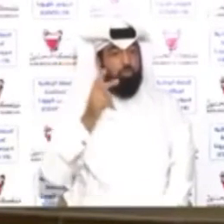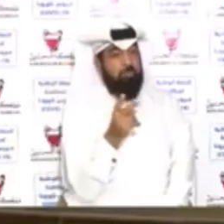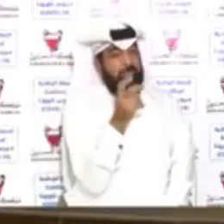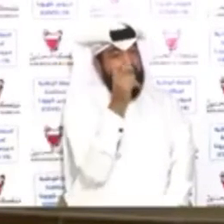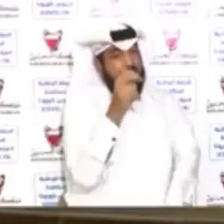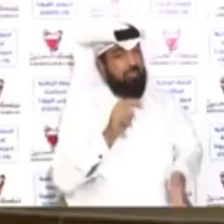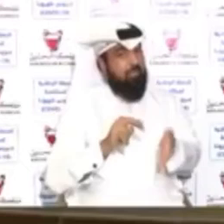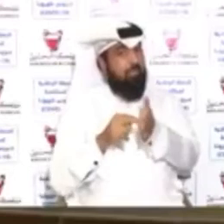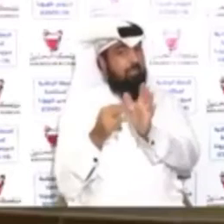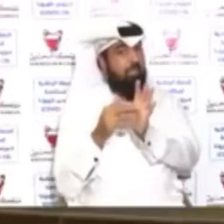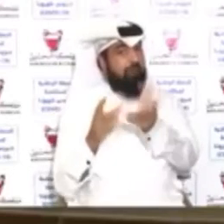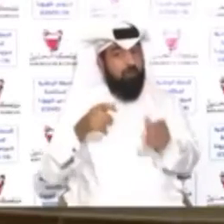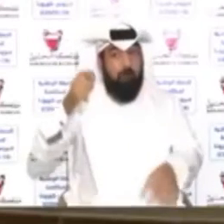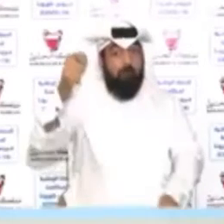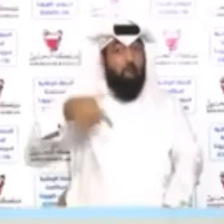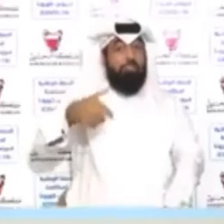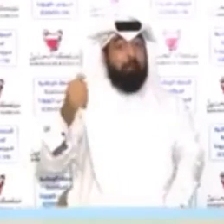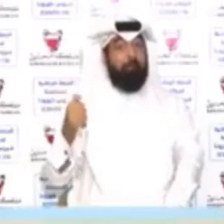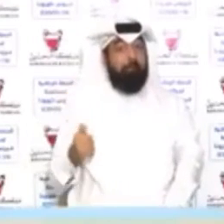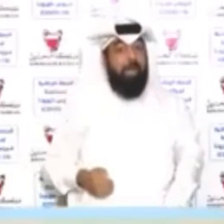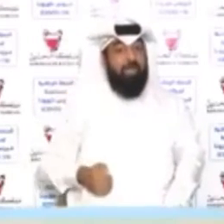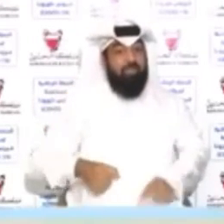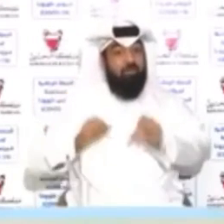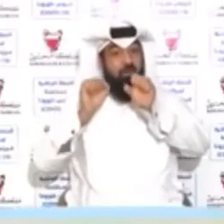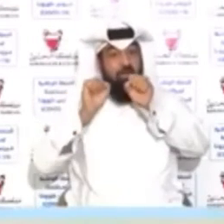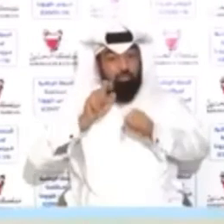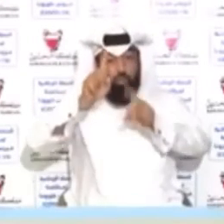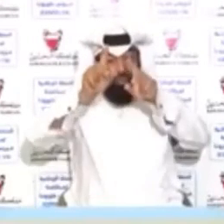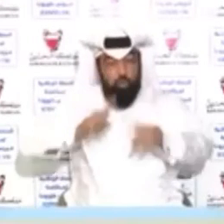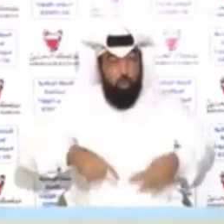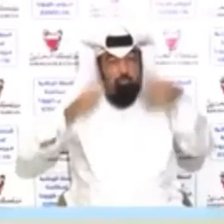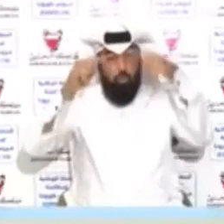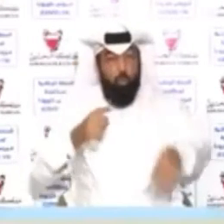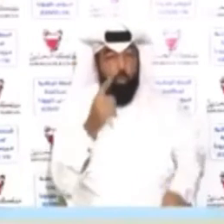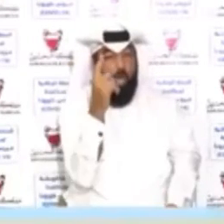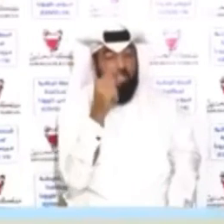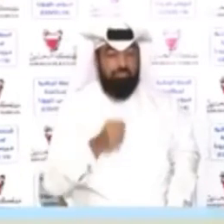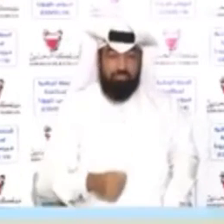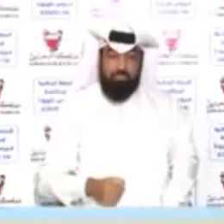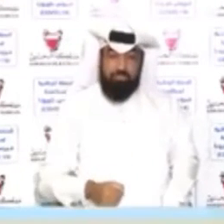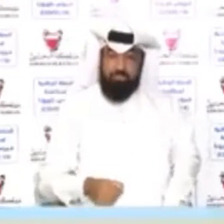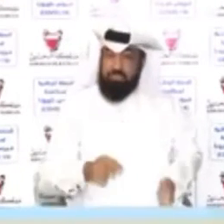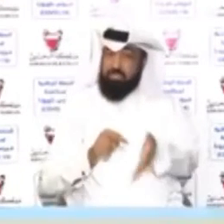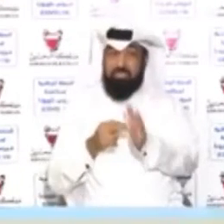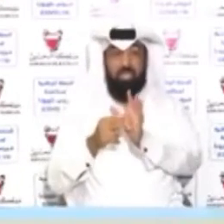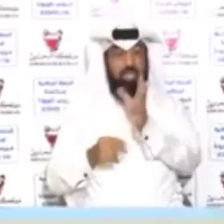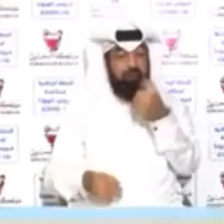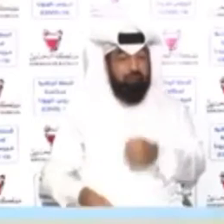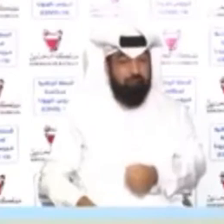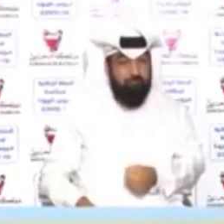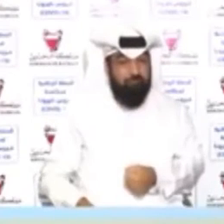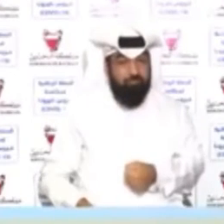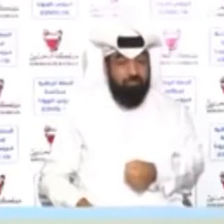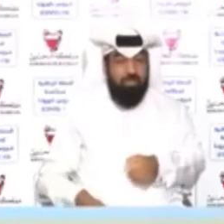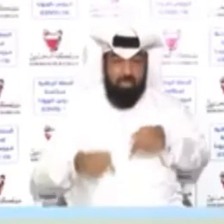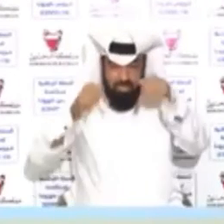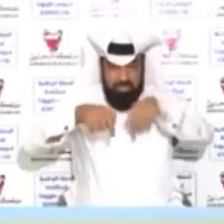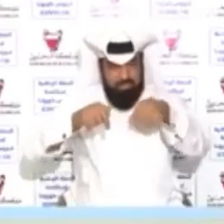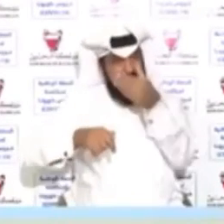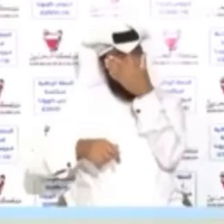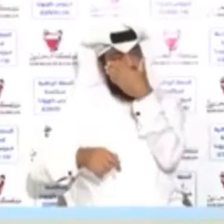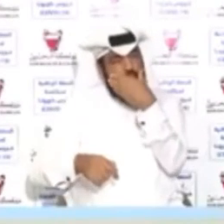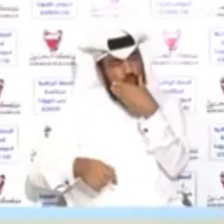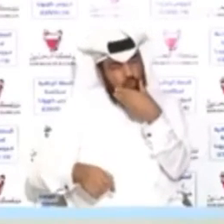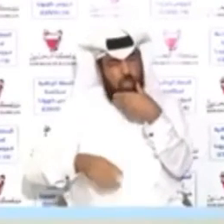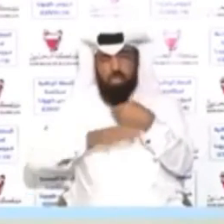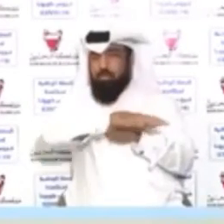يعني المواطنين البحرينيين أن ترتفع عندهم هذه الحالات. نتمنى أن نرى تناقص في هذه الأعداد